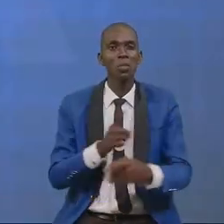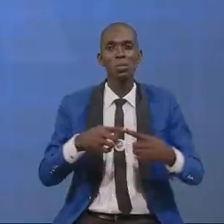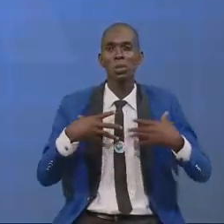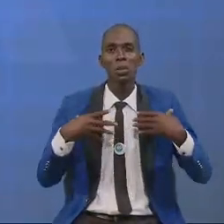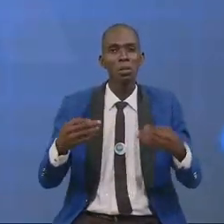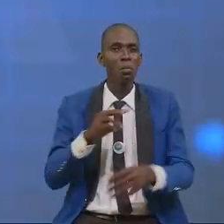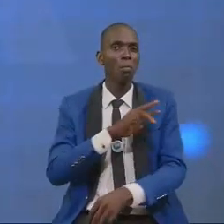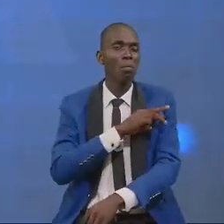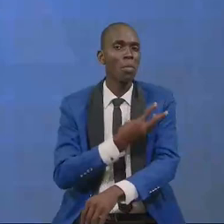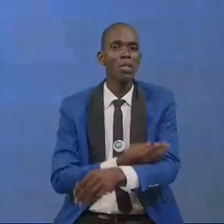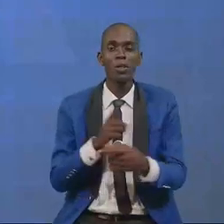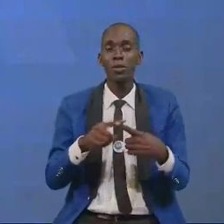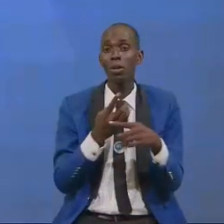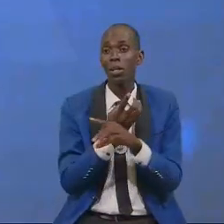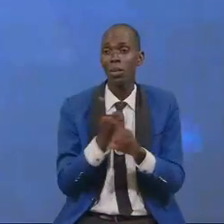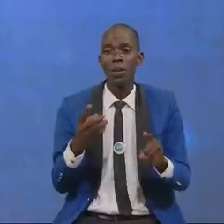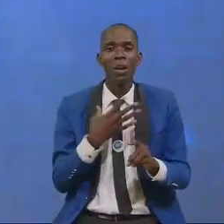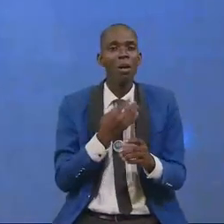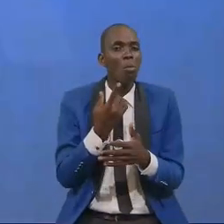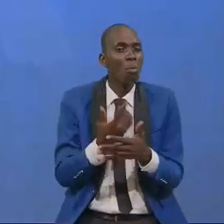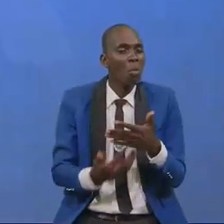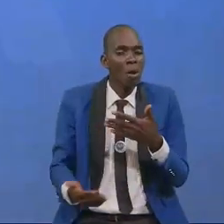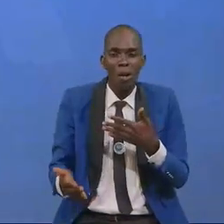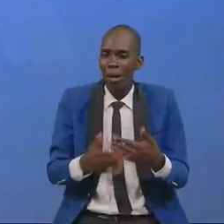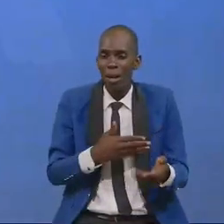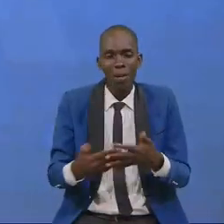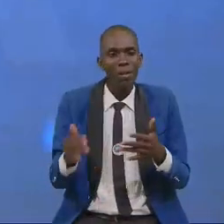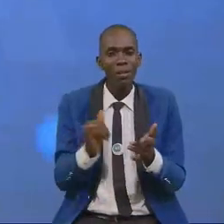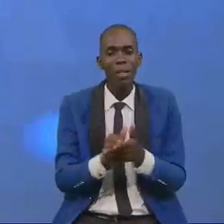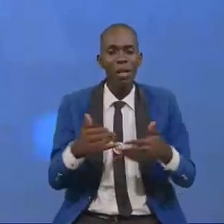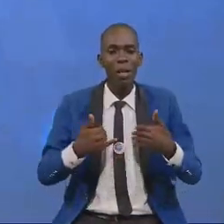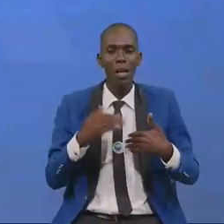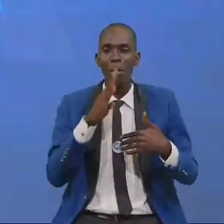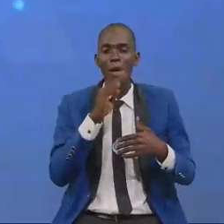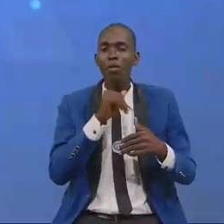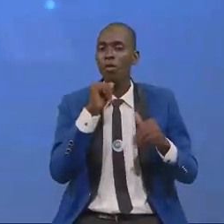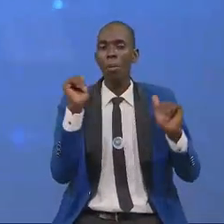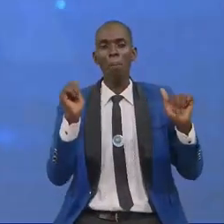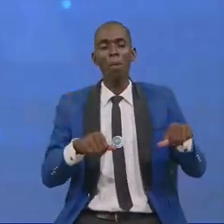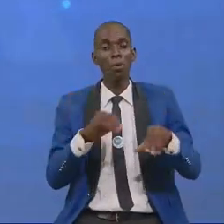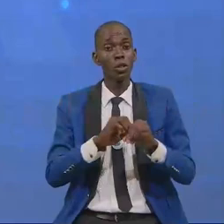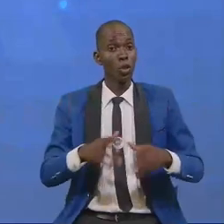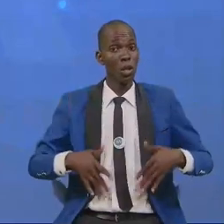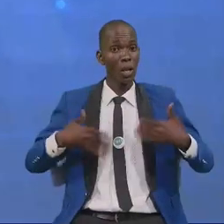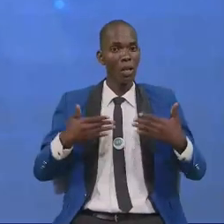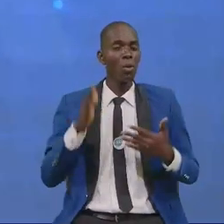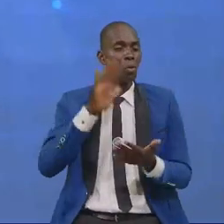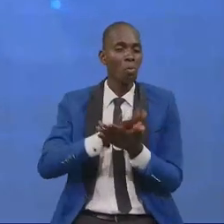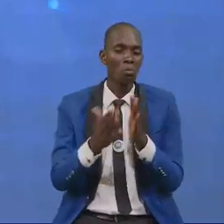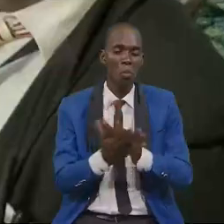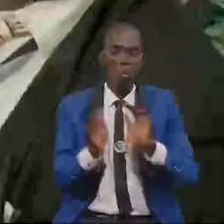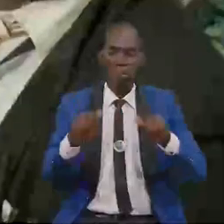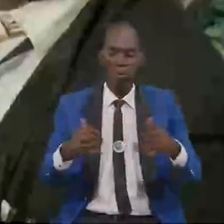puissant pour guérir et tout ce qui était impossible dans ta vie devenant possible ce